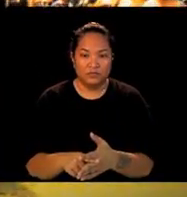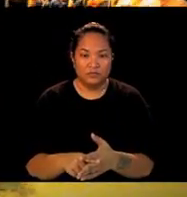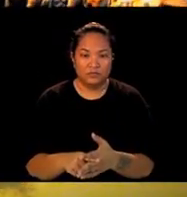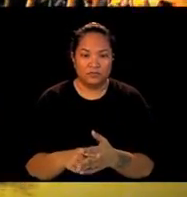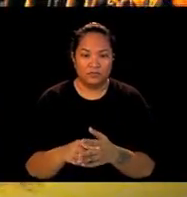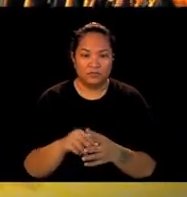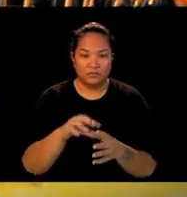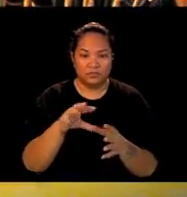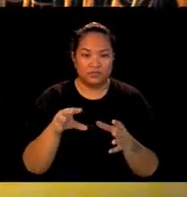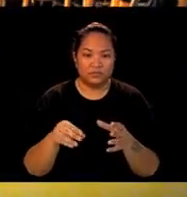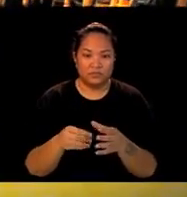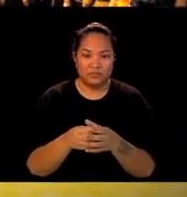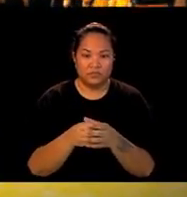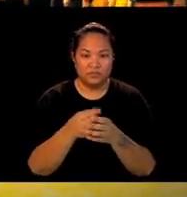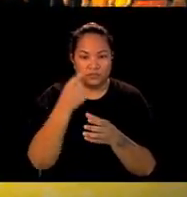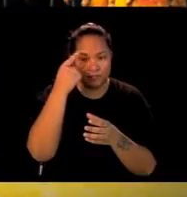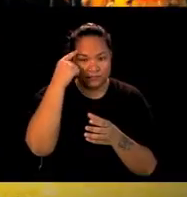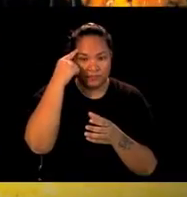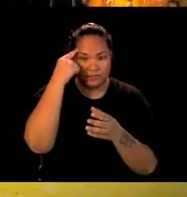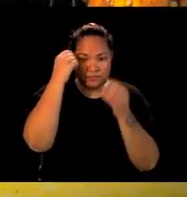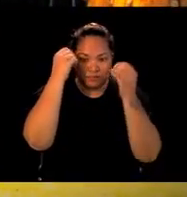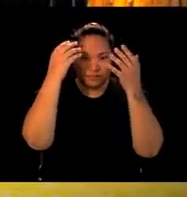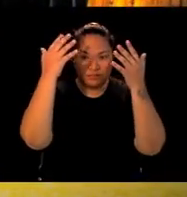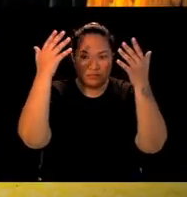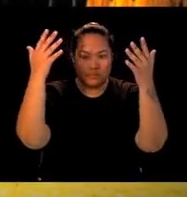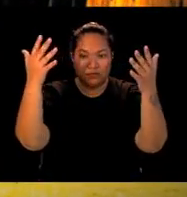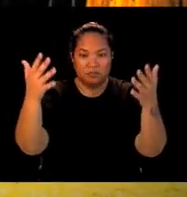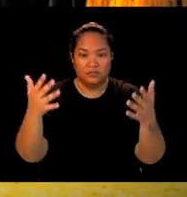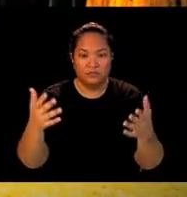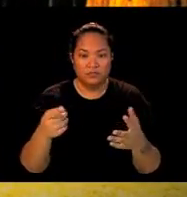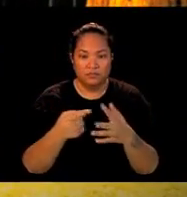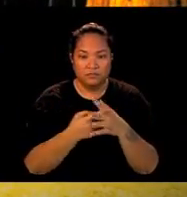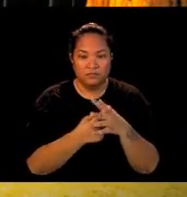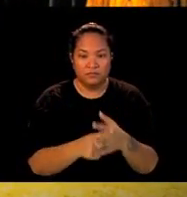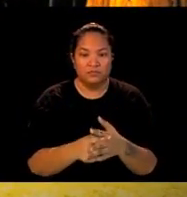tohon. Ge halum hinasun izahululo.